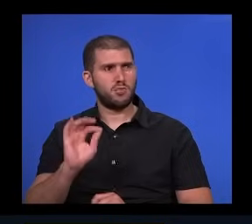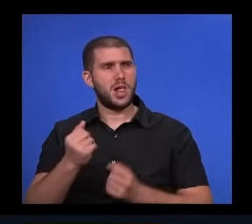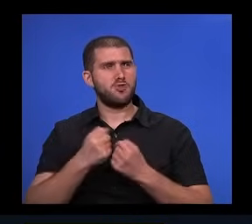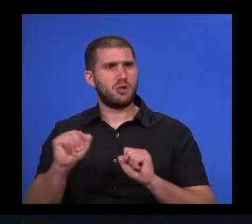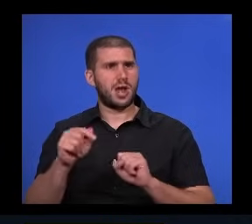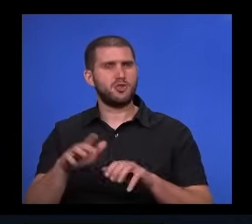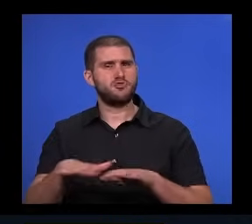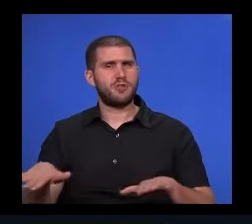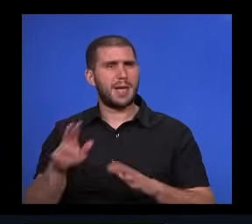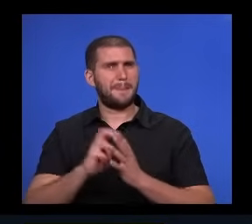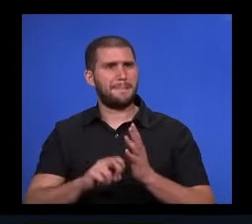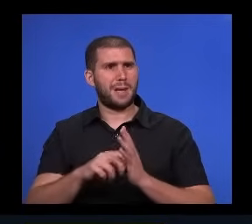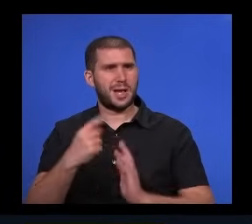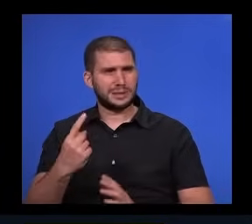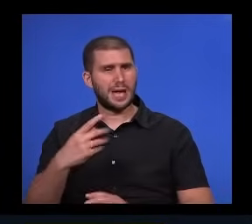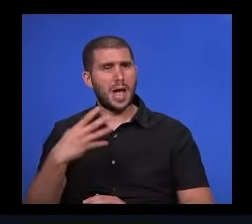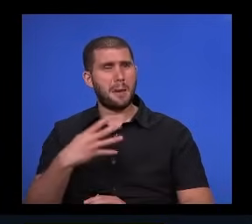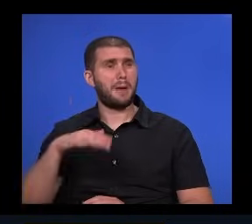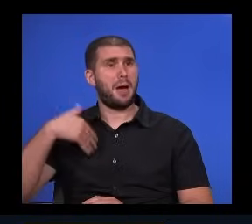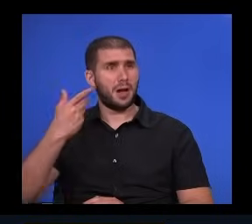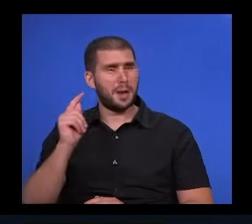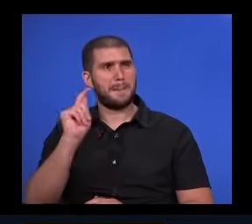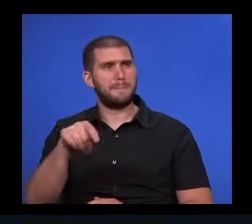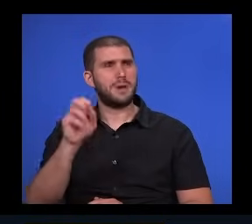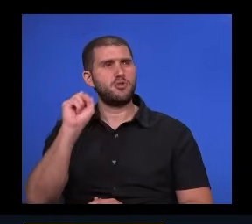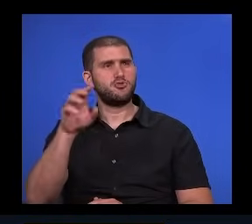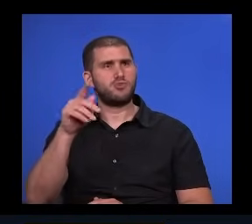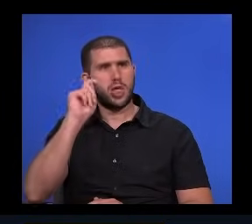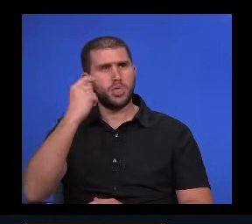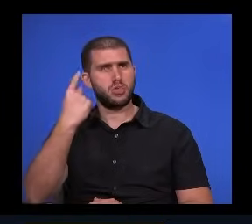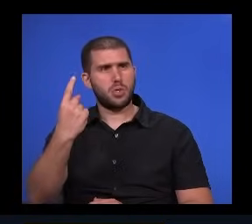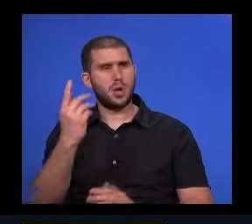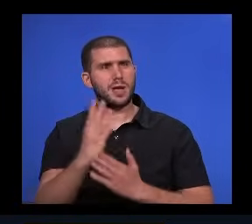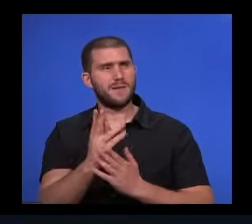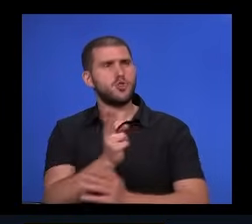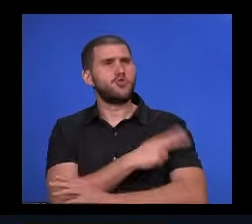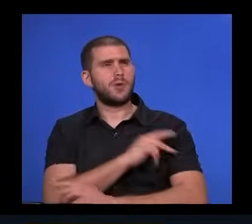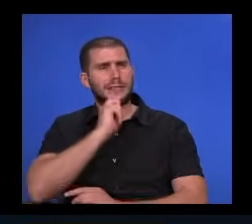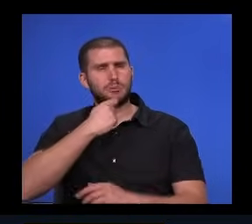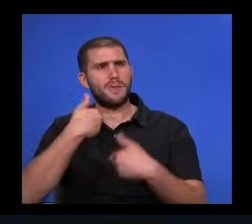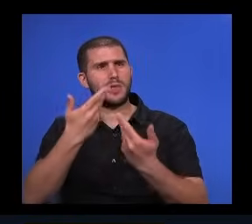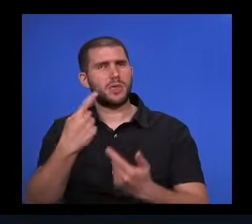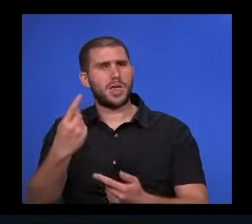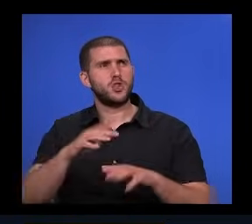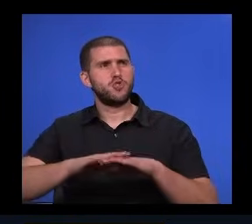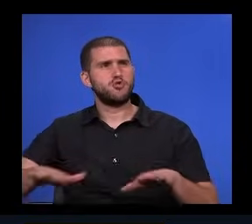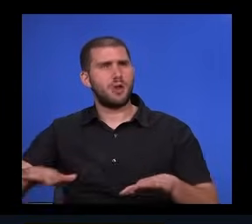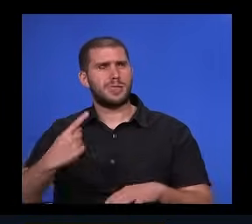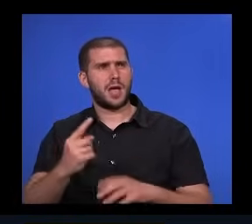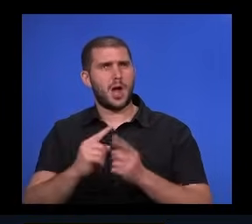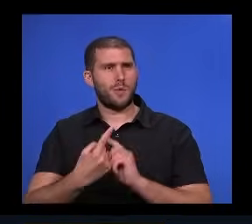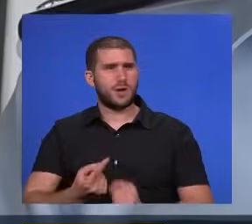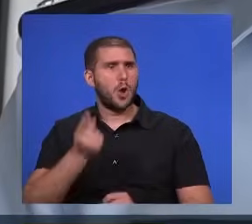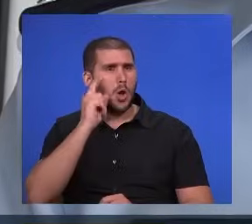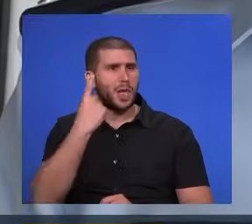השטיח מהמכס. 4 ימים אחר כך מגיע שליח הדואר שלמעשה הוא שוטר סמוי ומוסר לאל גרבלי את השטיח החליפי. לא ידענו